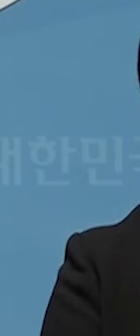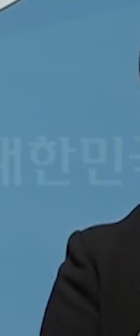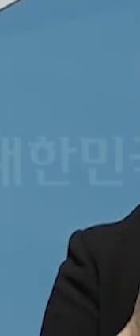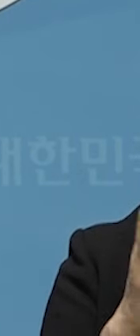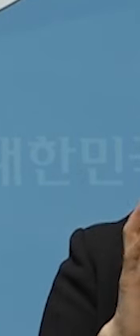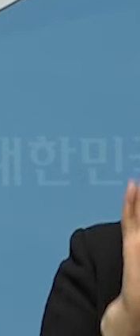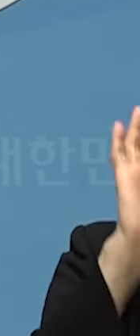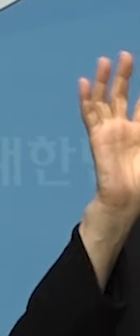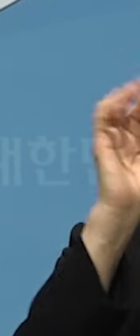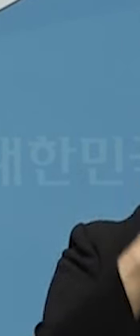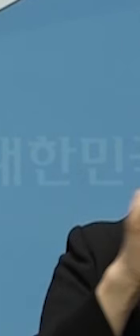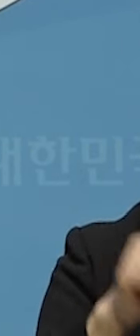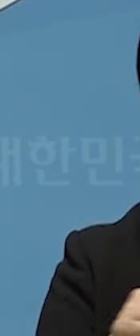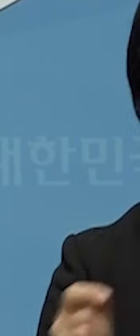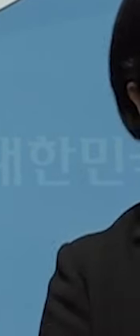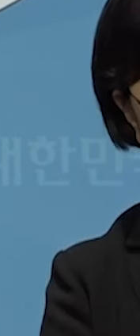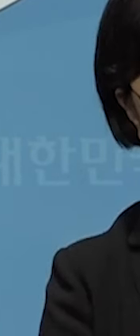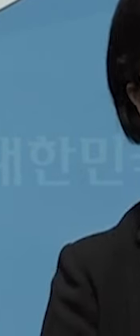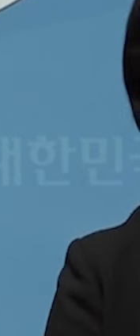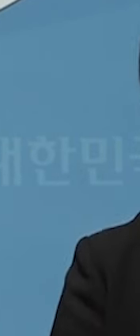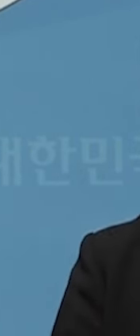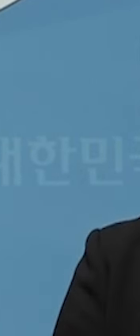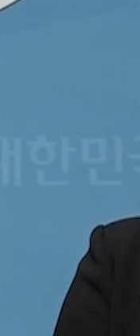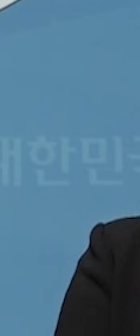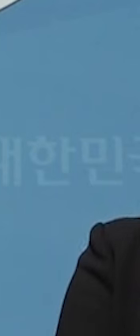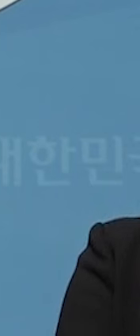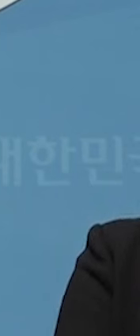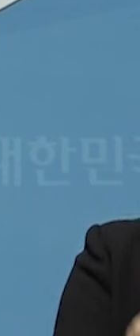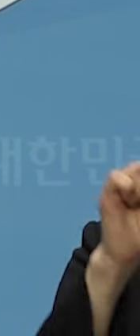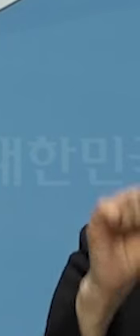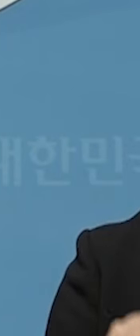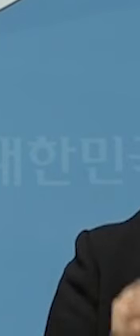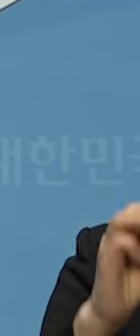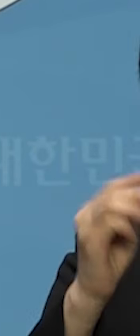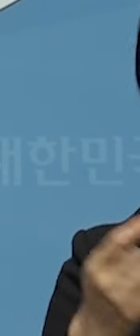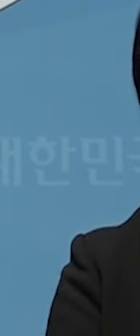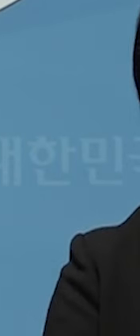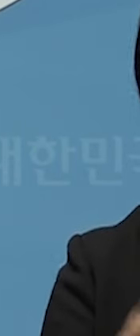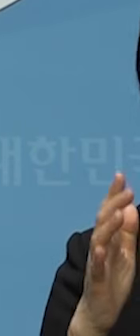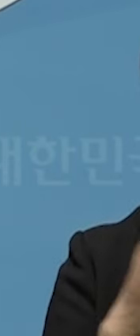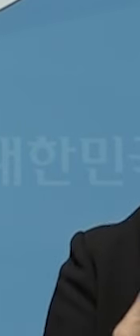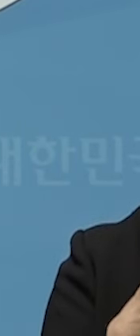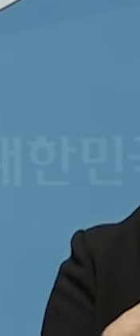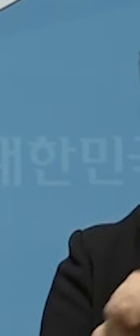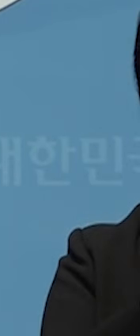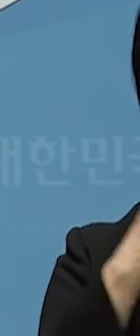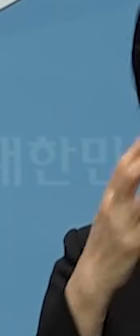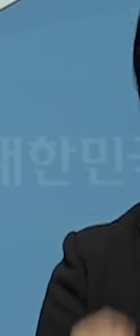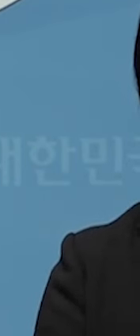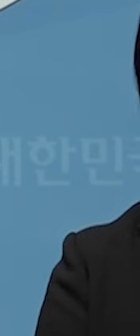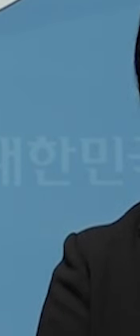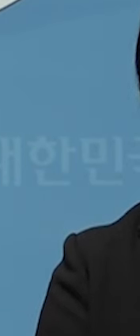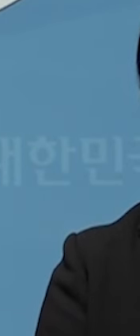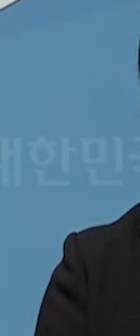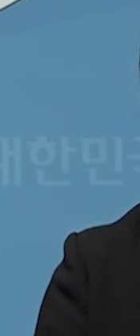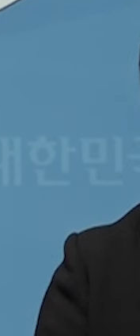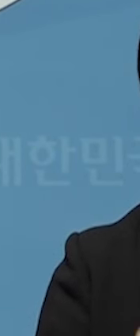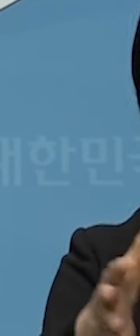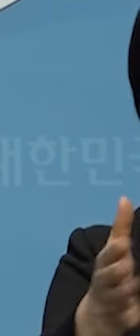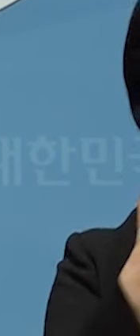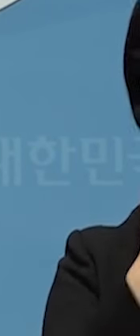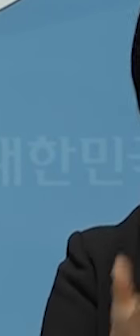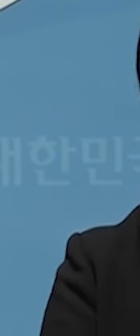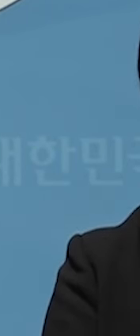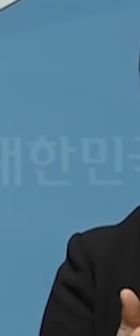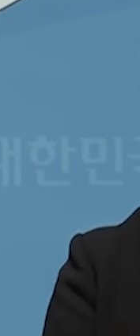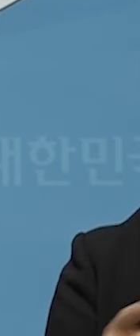배구, 골프입니다. 그러나 불법 스포츠 토토 사이트에서 가장 많은 베팅이 이루어지고 있는